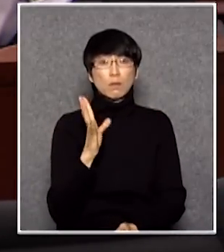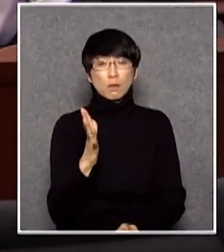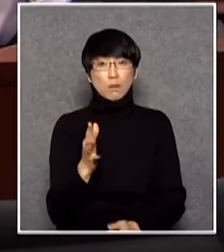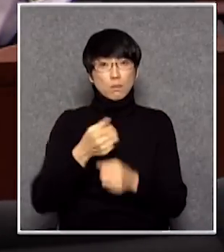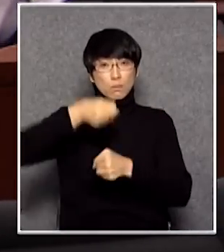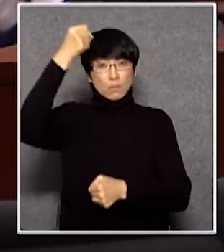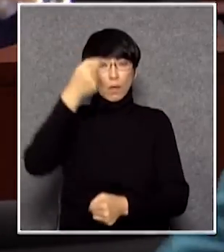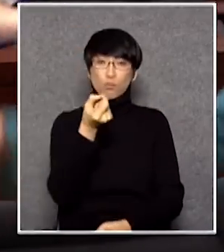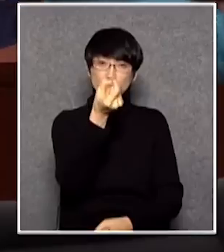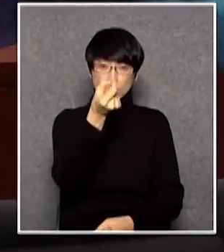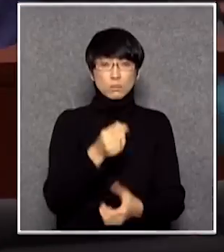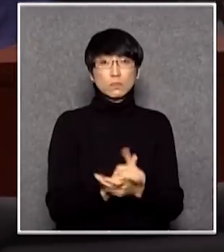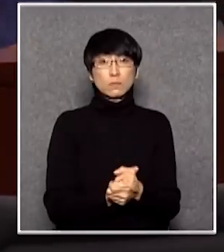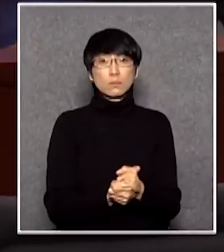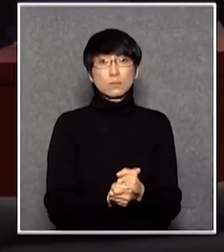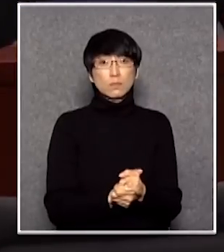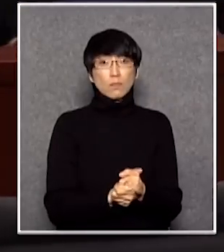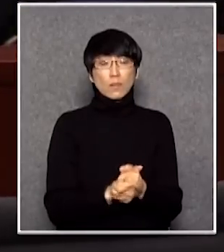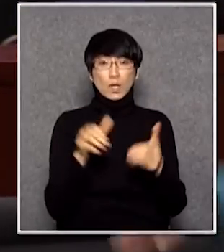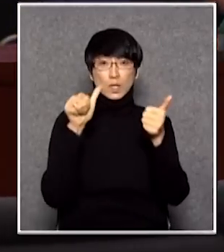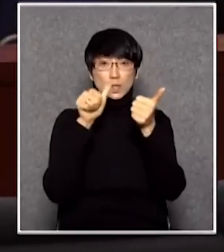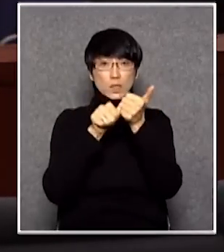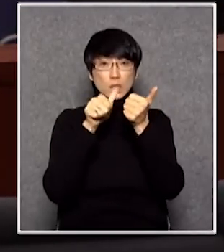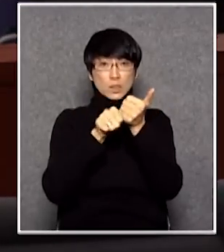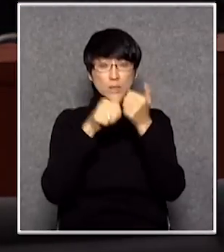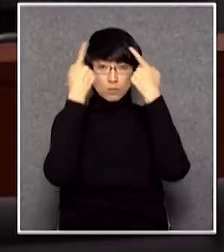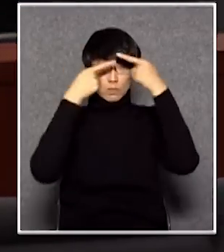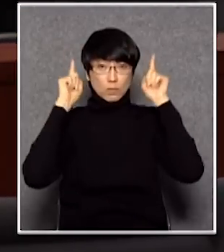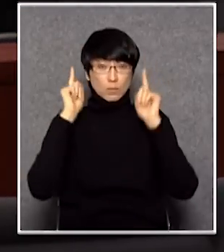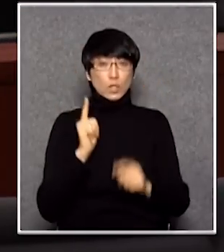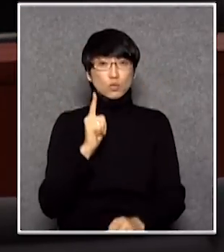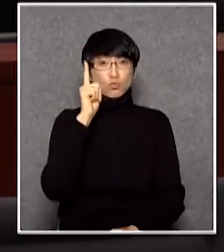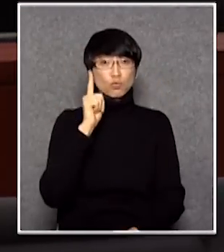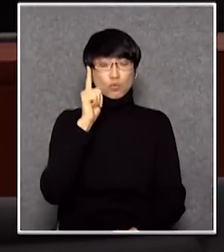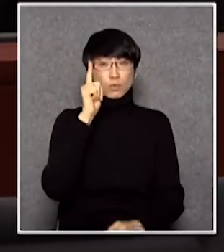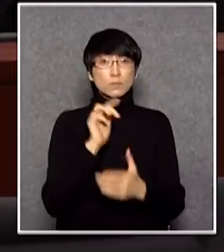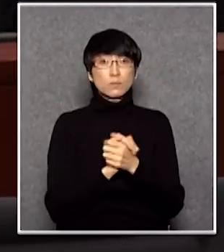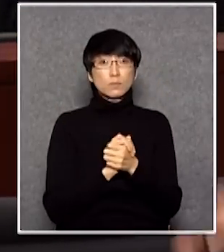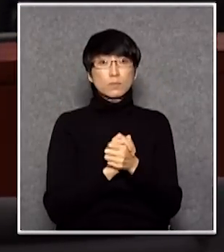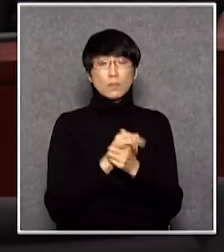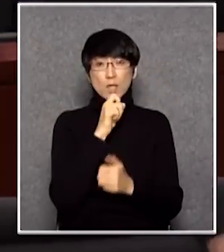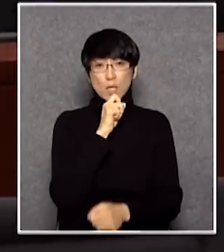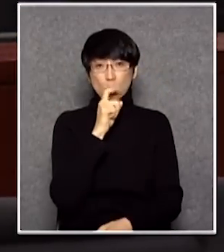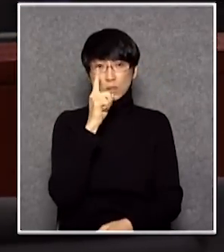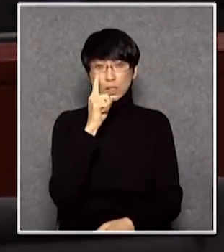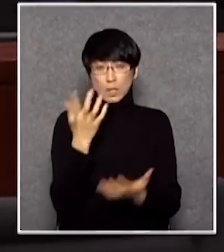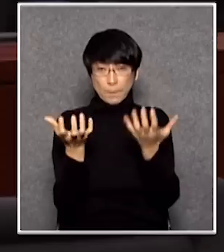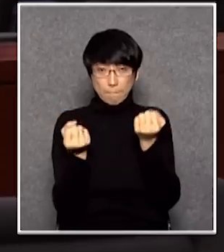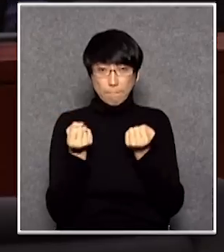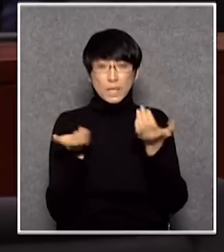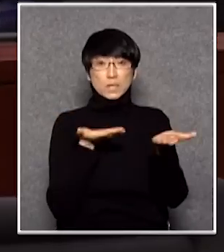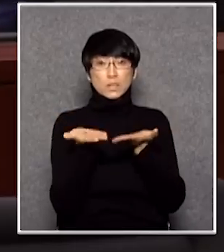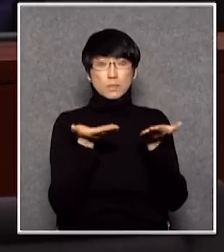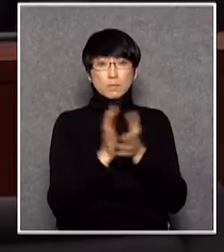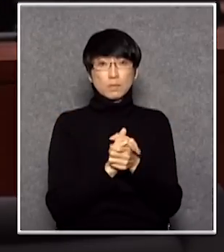啫咁。啊！浸會啱啱佢上個禮拜好似上兩有個畢業典禮咩碩